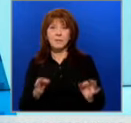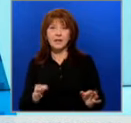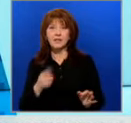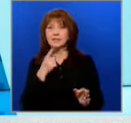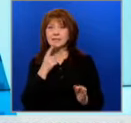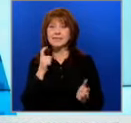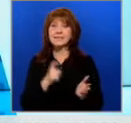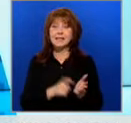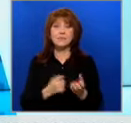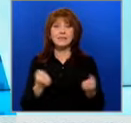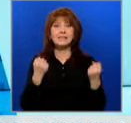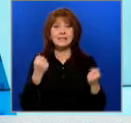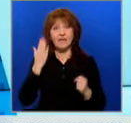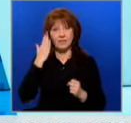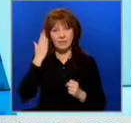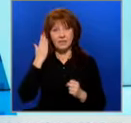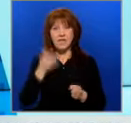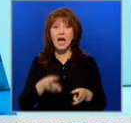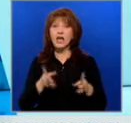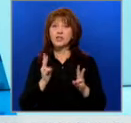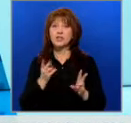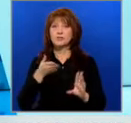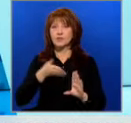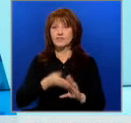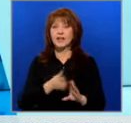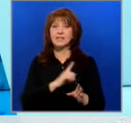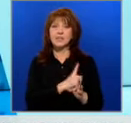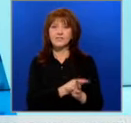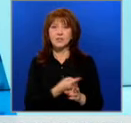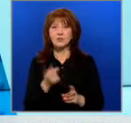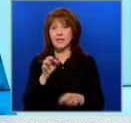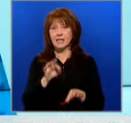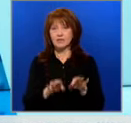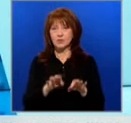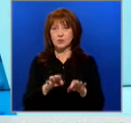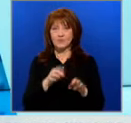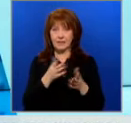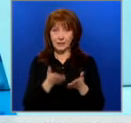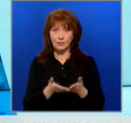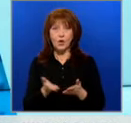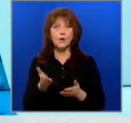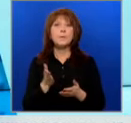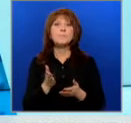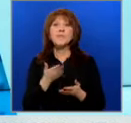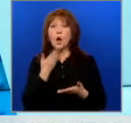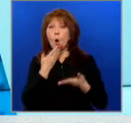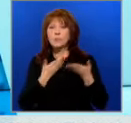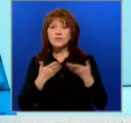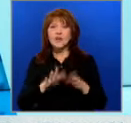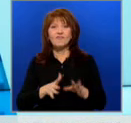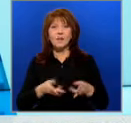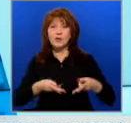на здравния министър. Решението ще влезе в сила, след като бъде гласувано в пленарната зала. И още здравни новини. Обсъжда